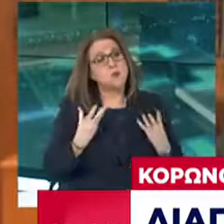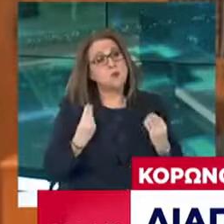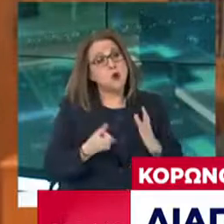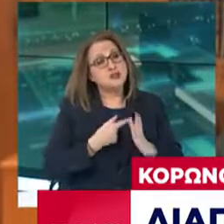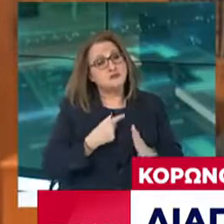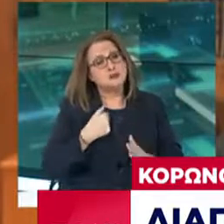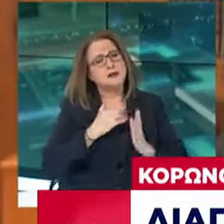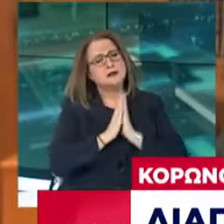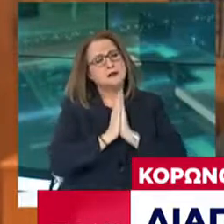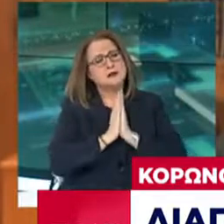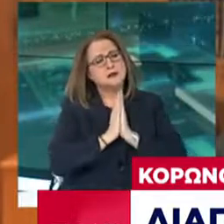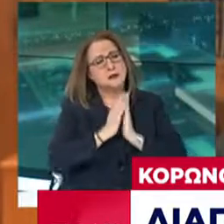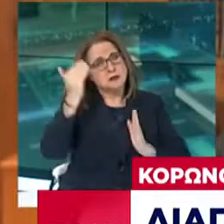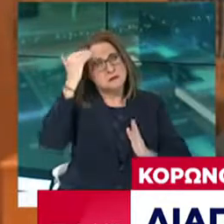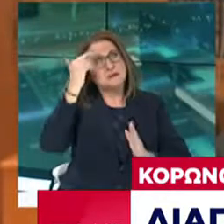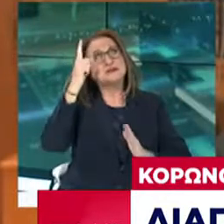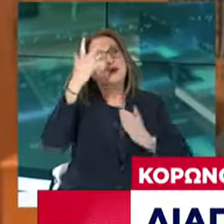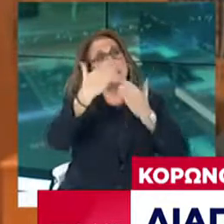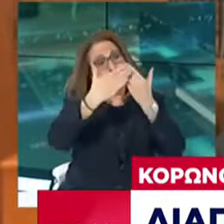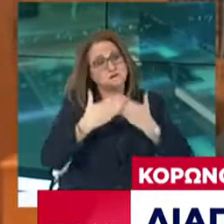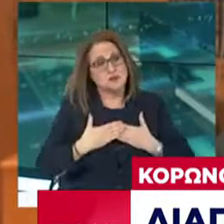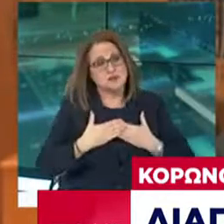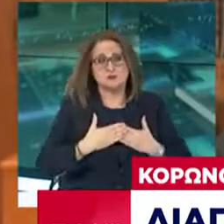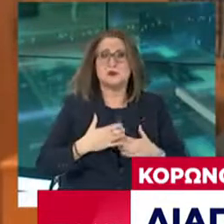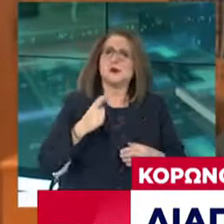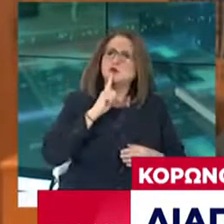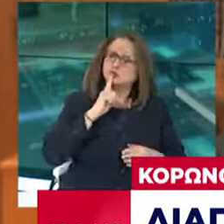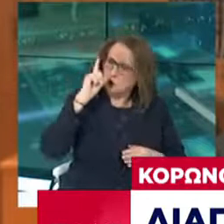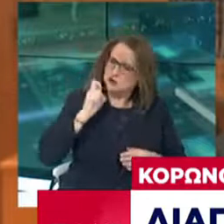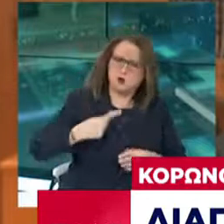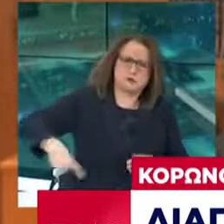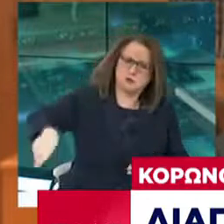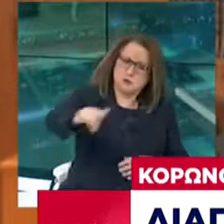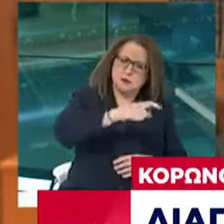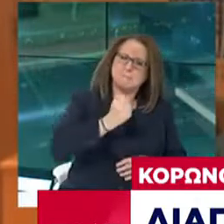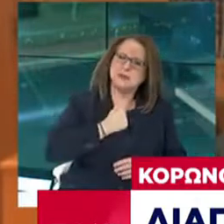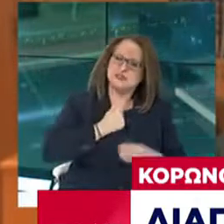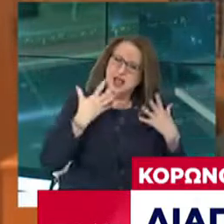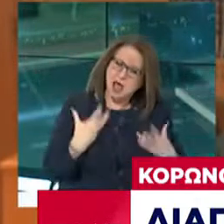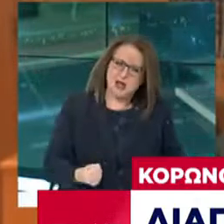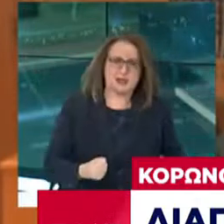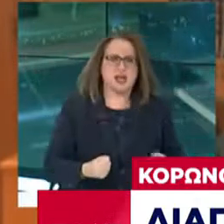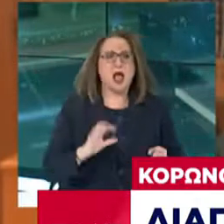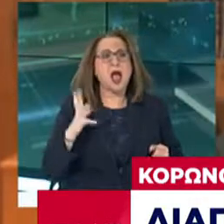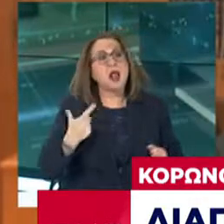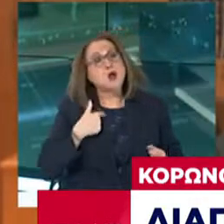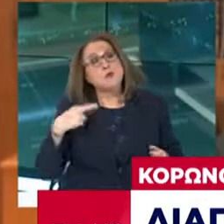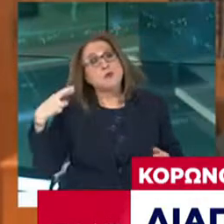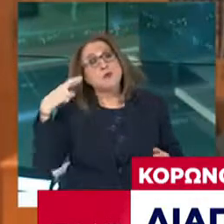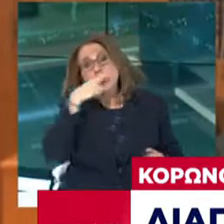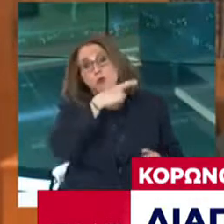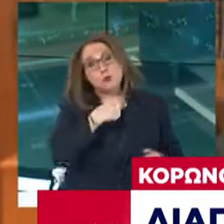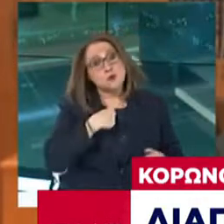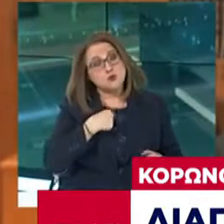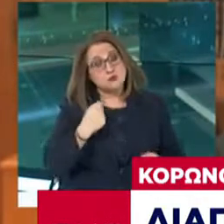εσάς αισθανθήκατε το ίδιο. Ως Πρωθυπουργός όμως, οφείλω να ακούσω τους ειδικούς επιστήμονες. Ό,τι ισχύει για